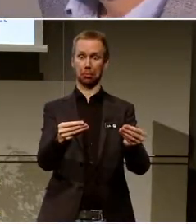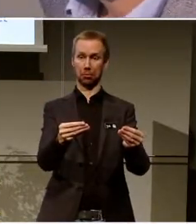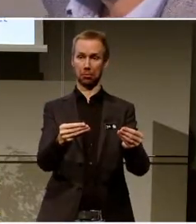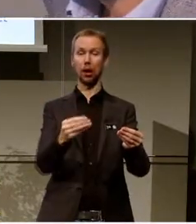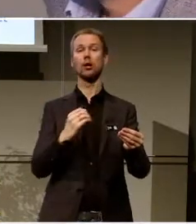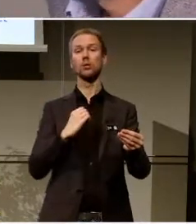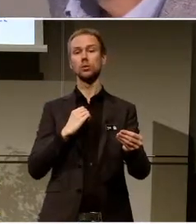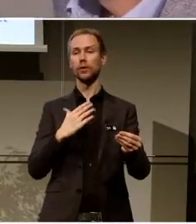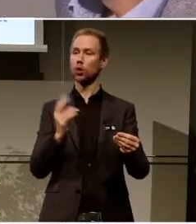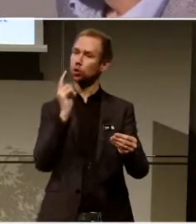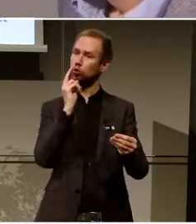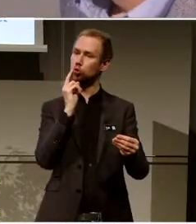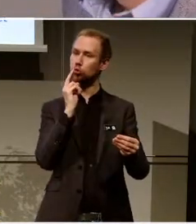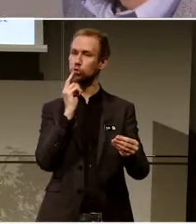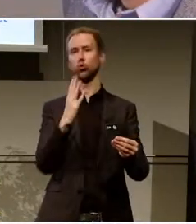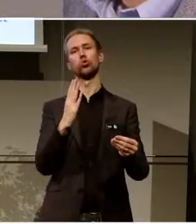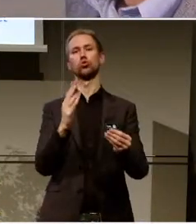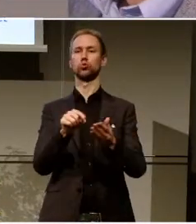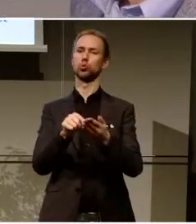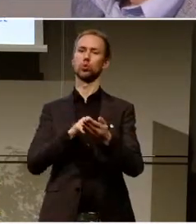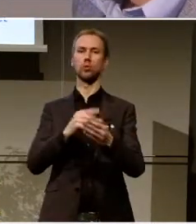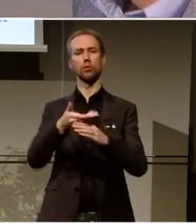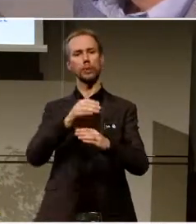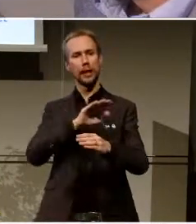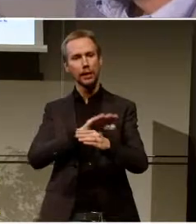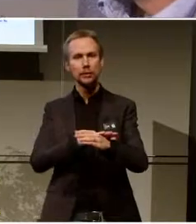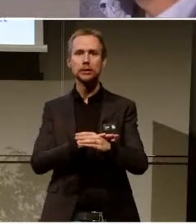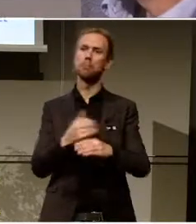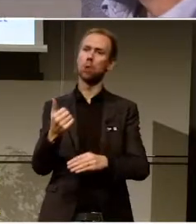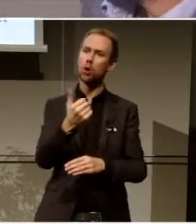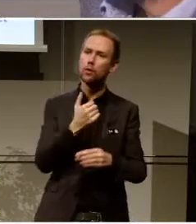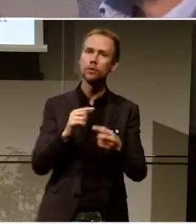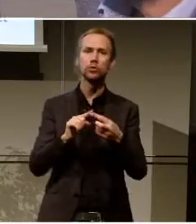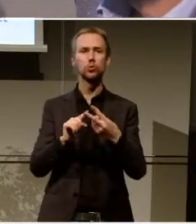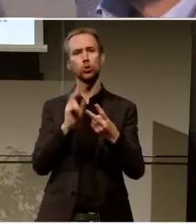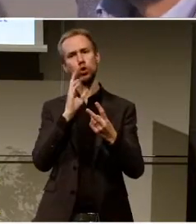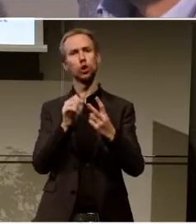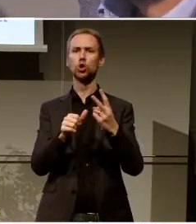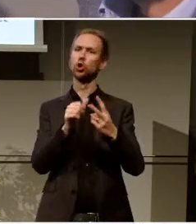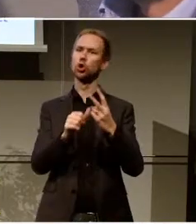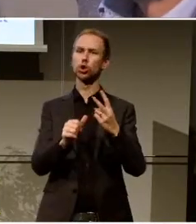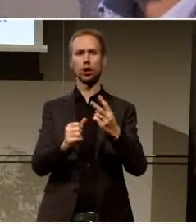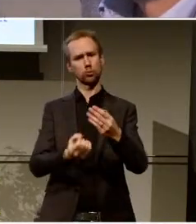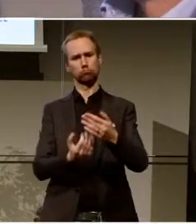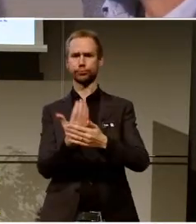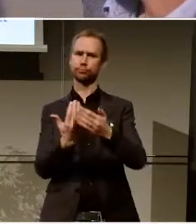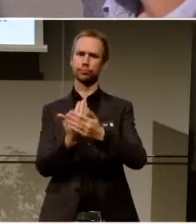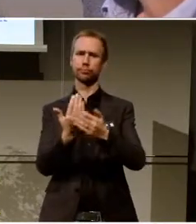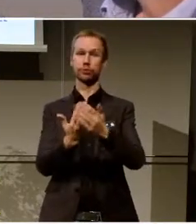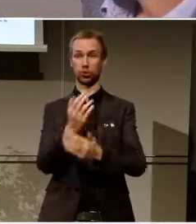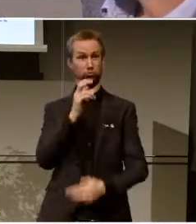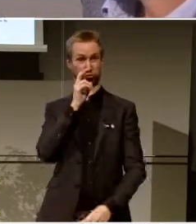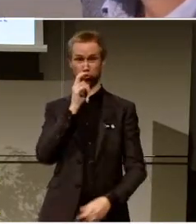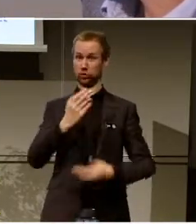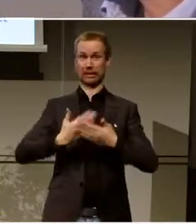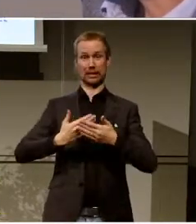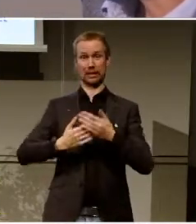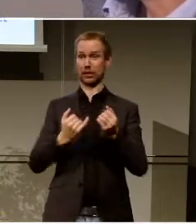typer av kompetenser kommer att efterfrågas, nya typer av yrken, och det ser vi ju redan idag att det, ja,